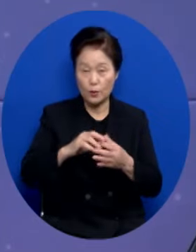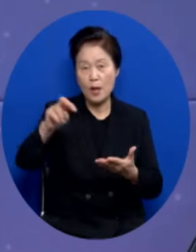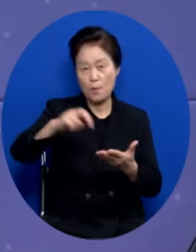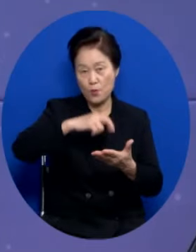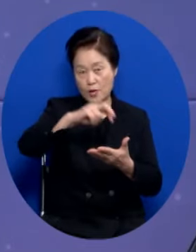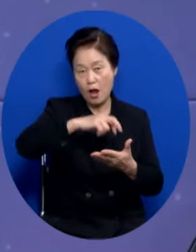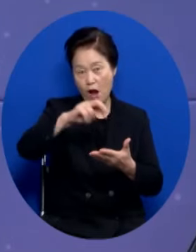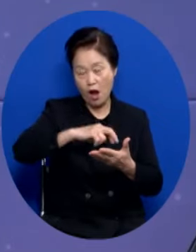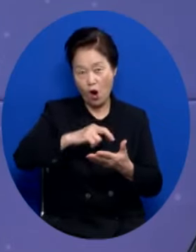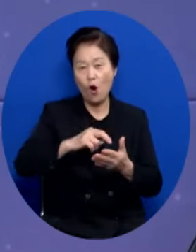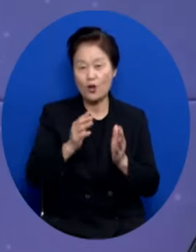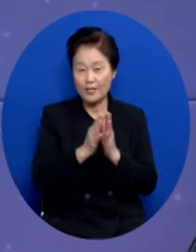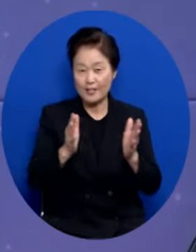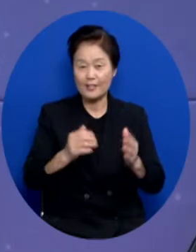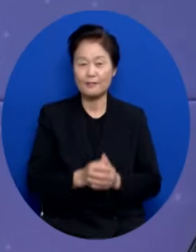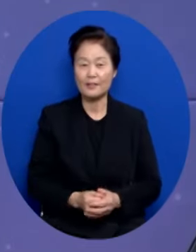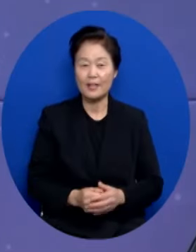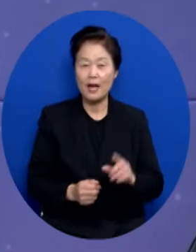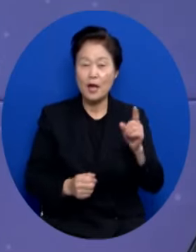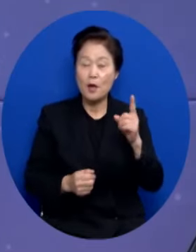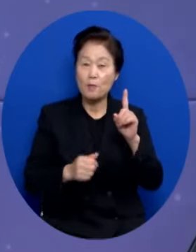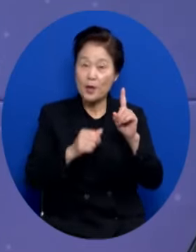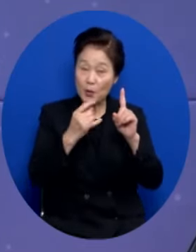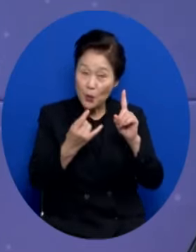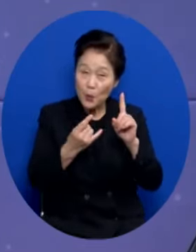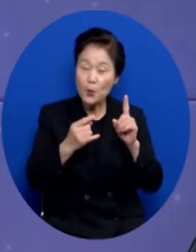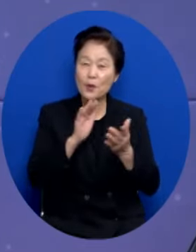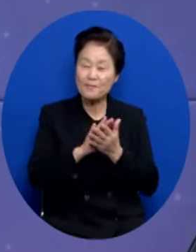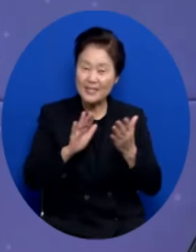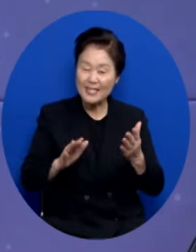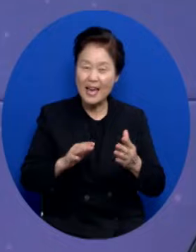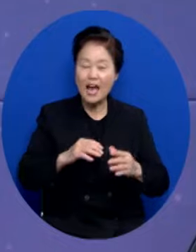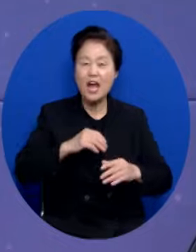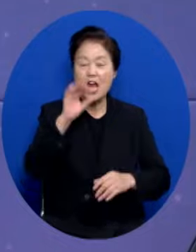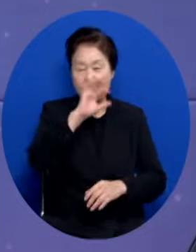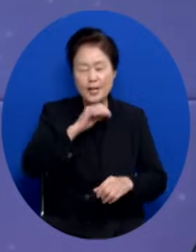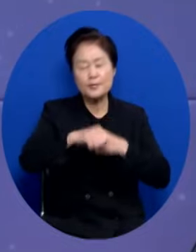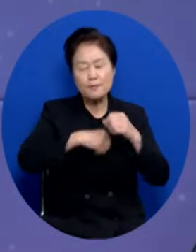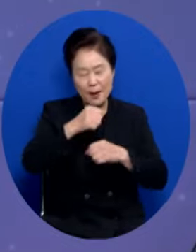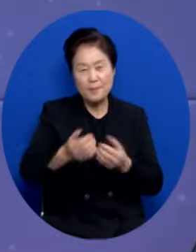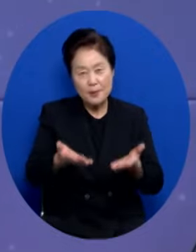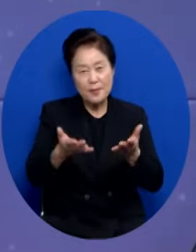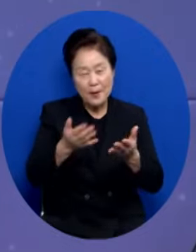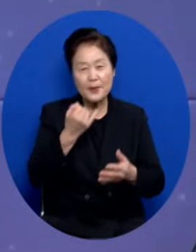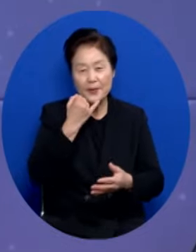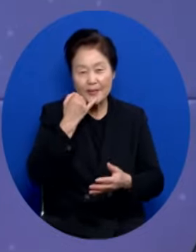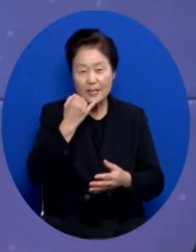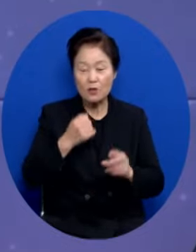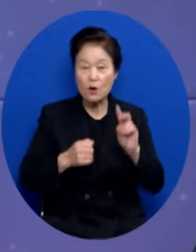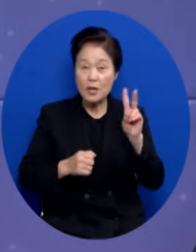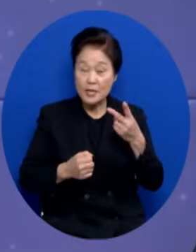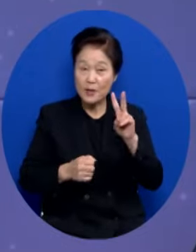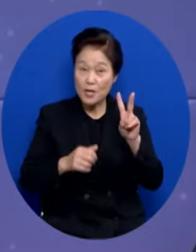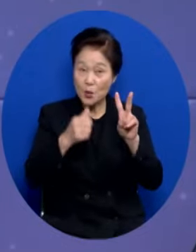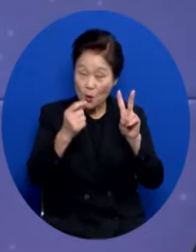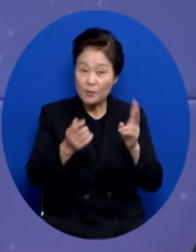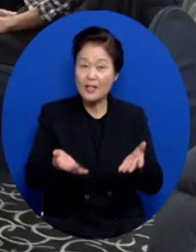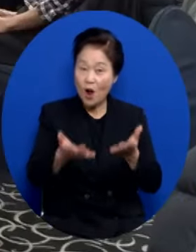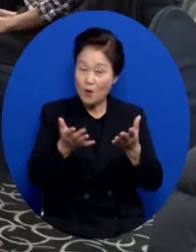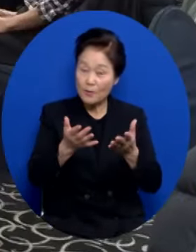오기 시작했어요. 101호입니다. 마음껏 연습하세요. 202호입니다.